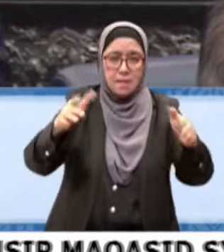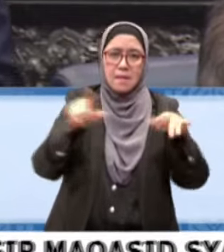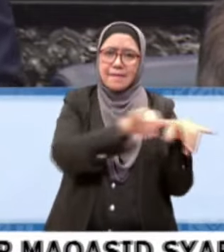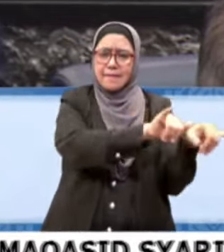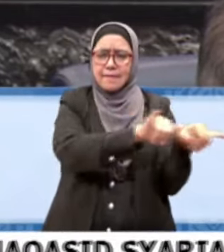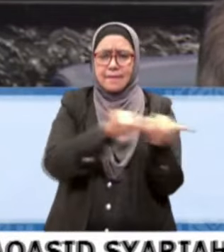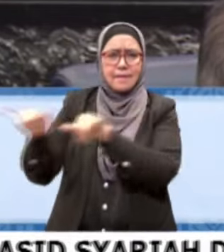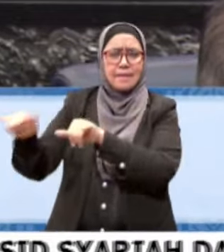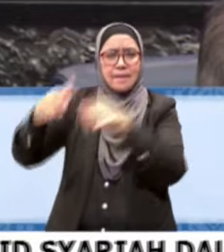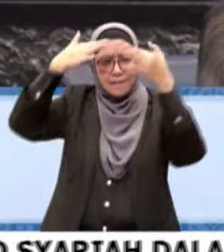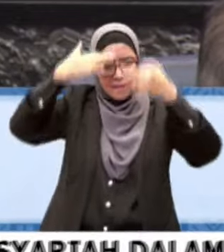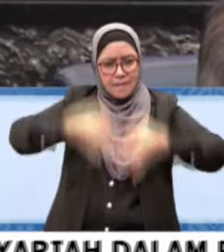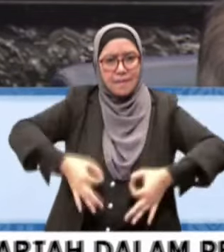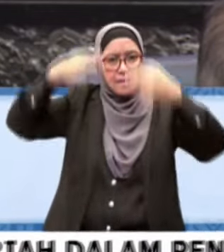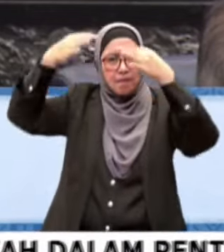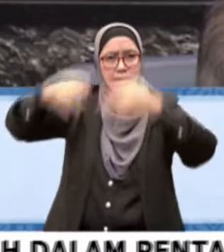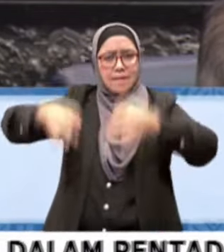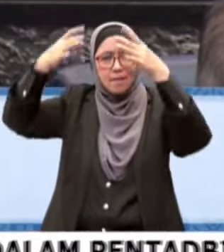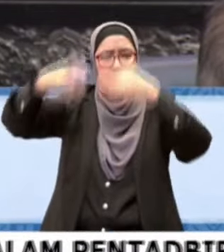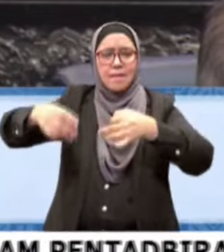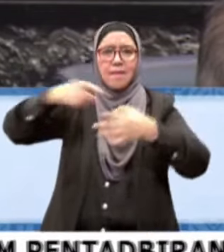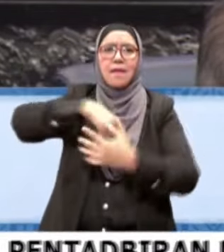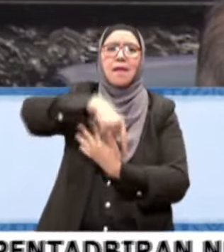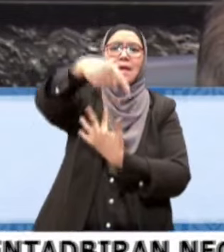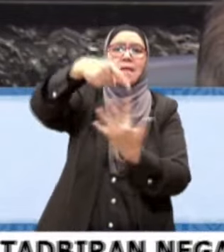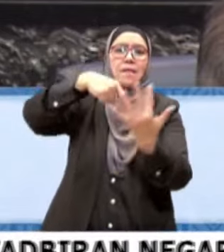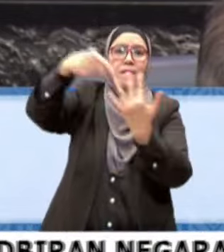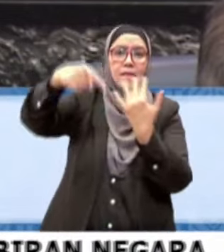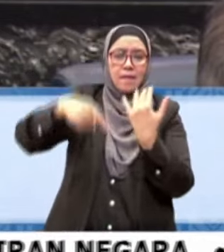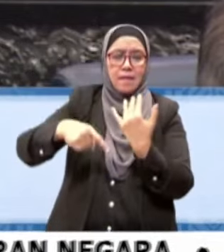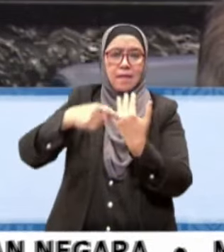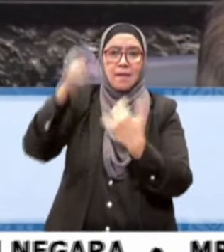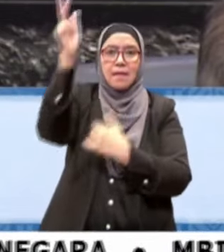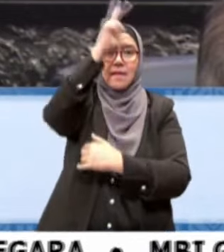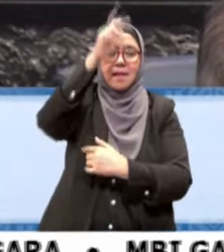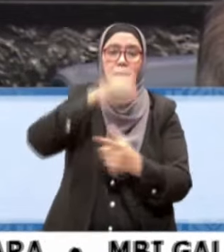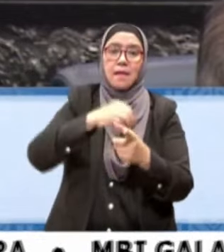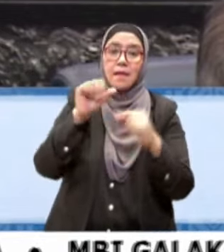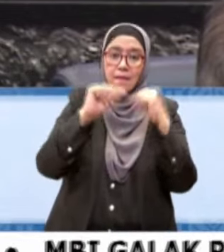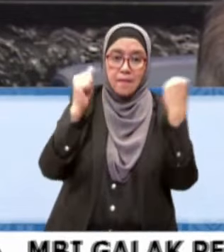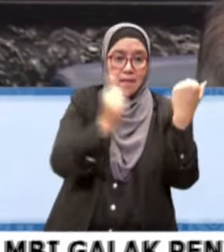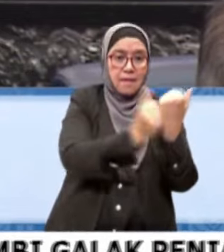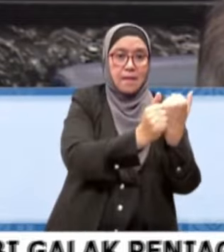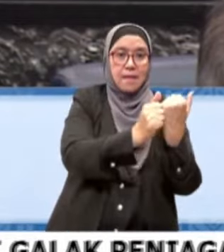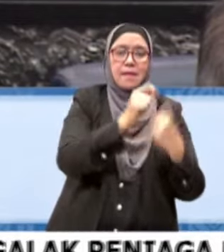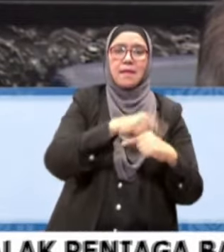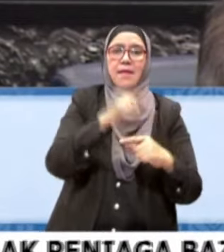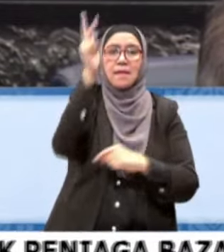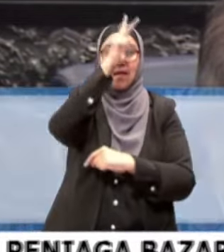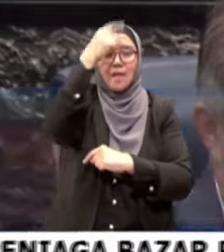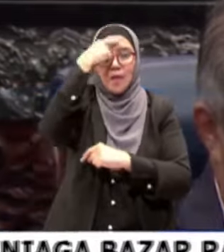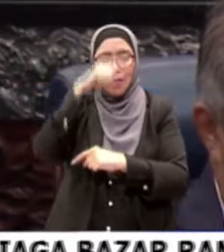yang melintas kementerian dan juga agensi-agensi Kerajaan untuk menyelesaikan